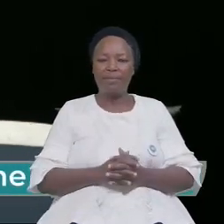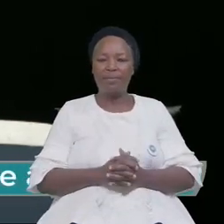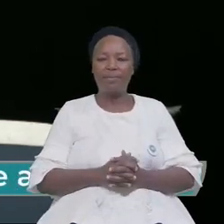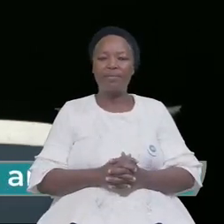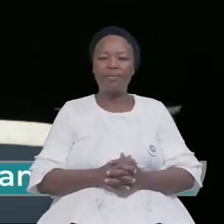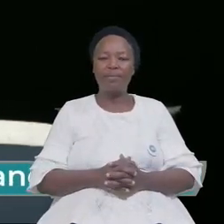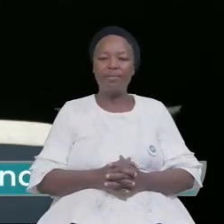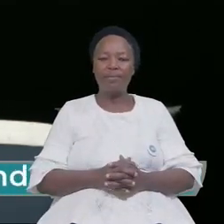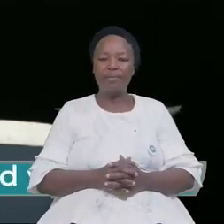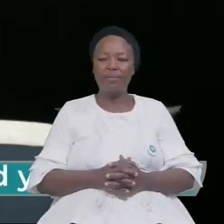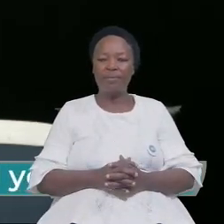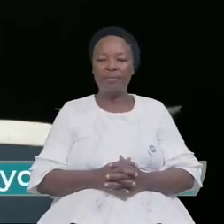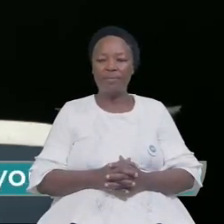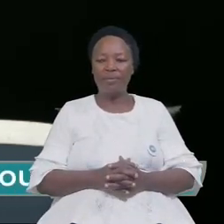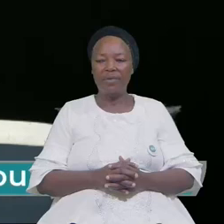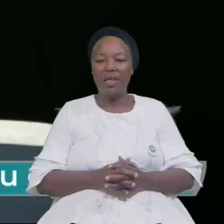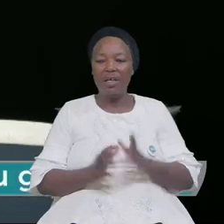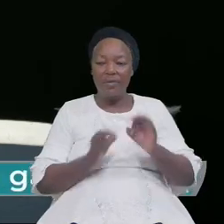ça. Si